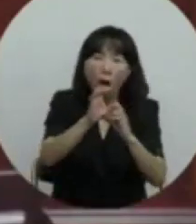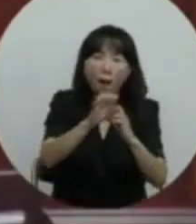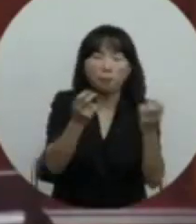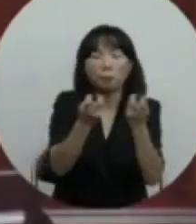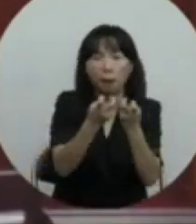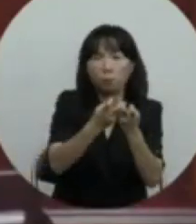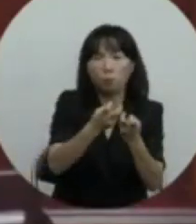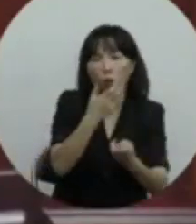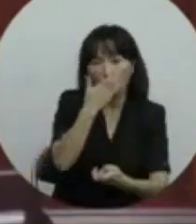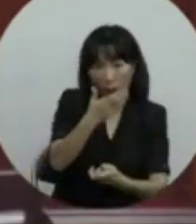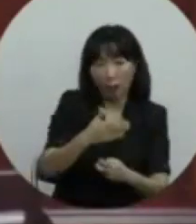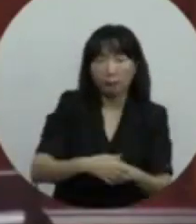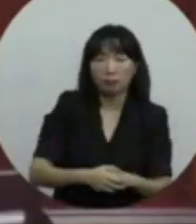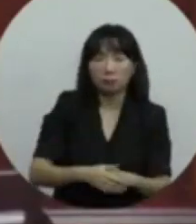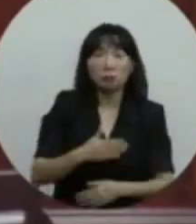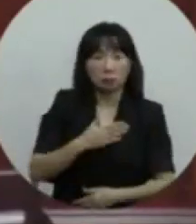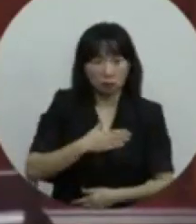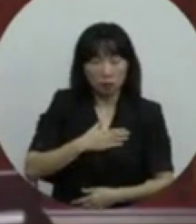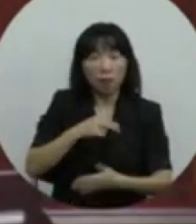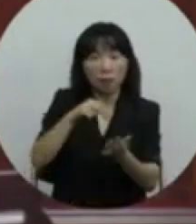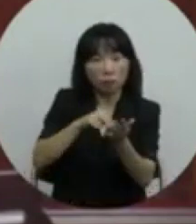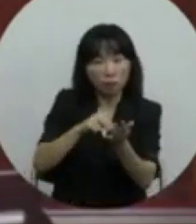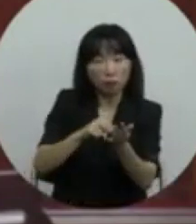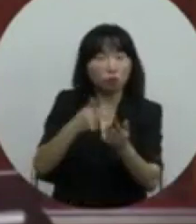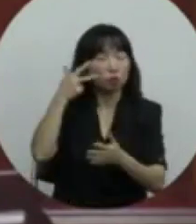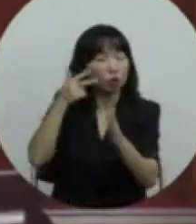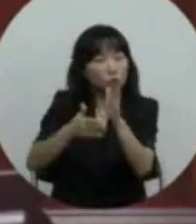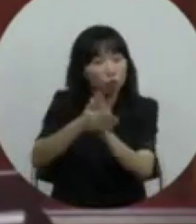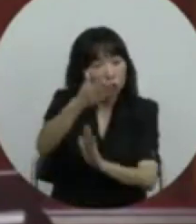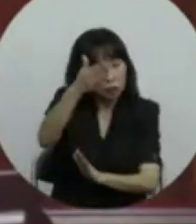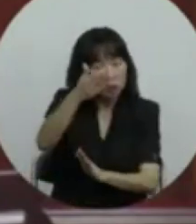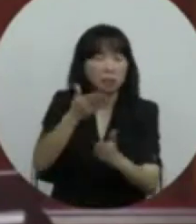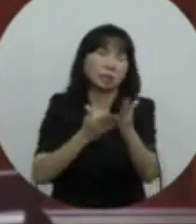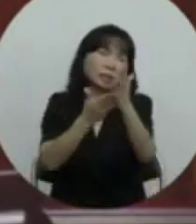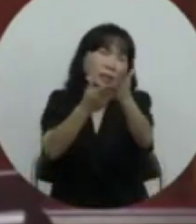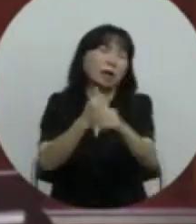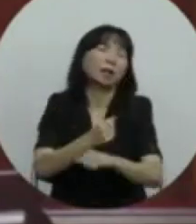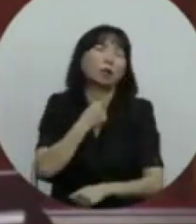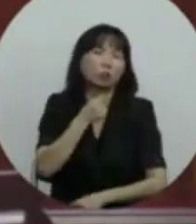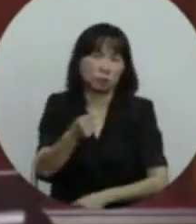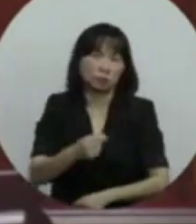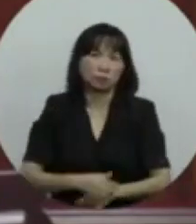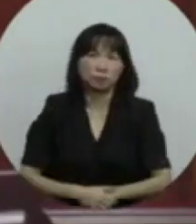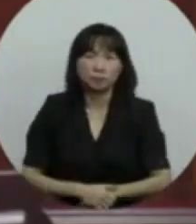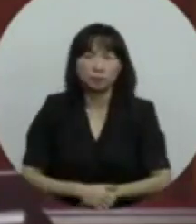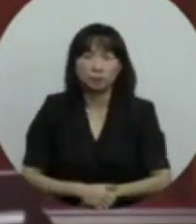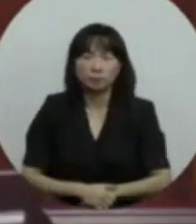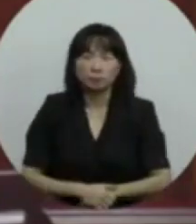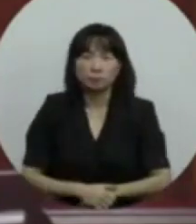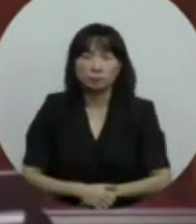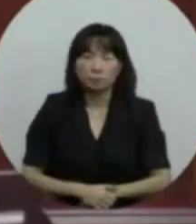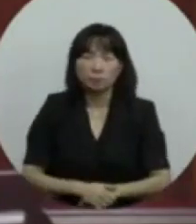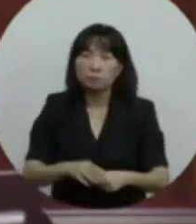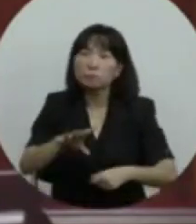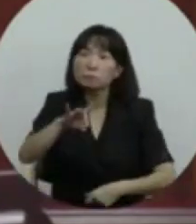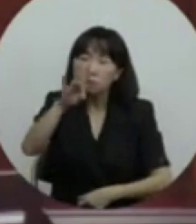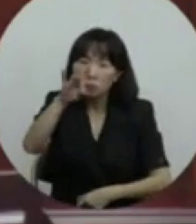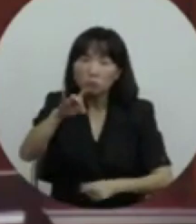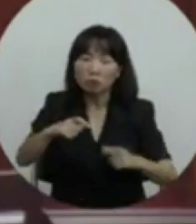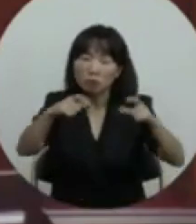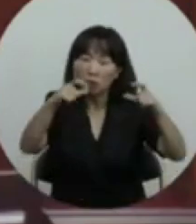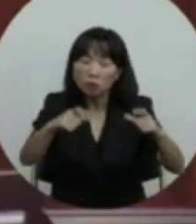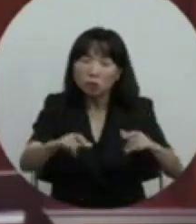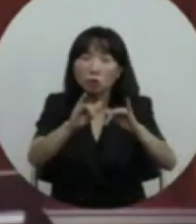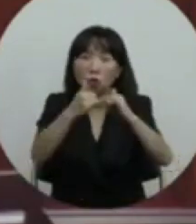합니다. 이에 저는 여주시 집행부에 몇 가지 제안을 드리고자 합니다. 먼저 지역 주민의